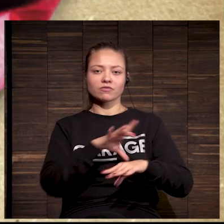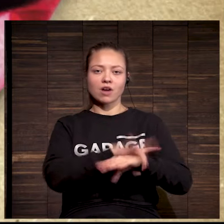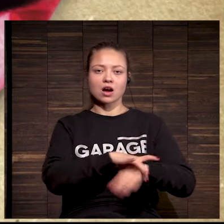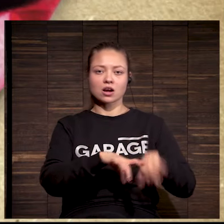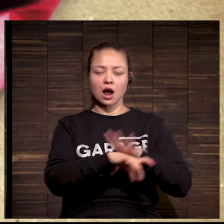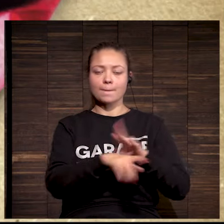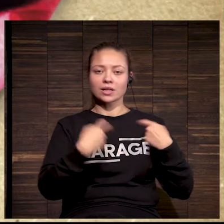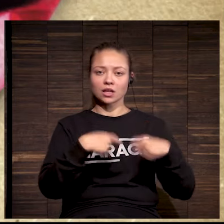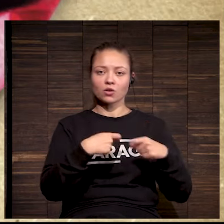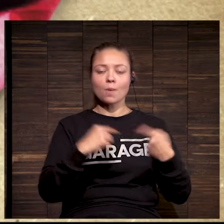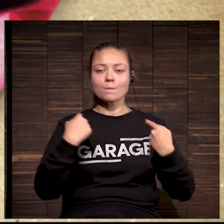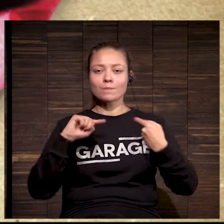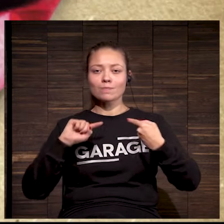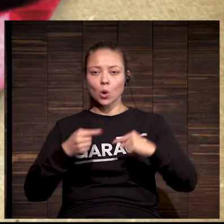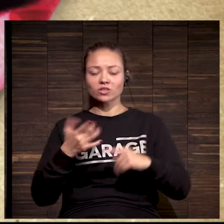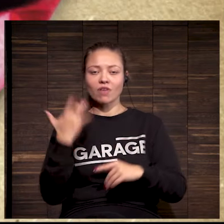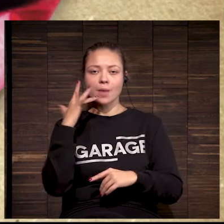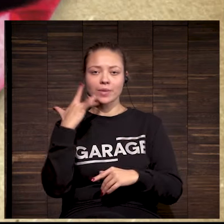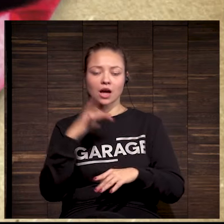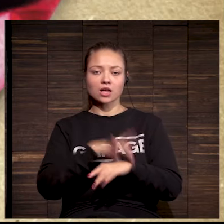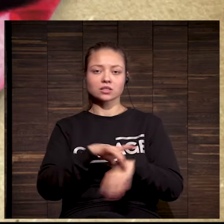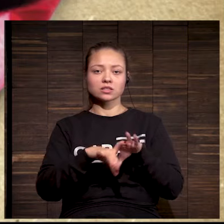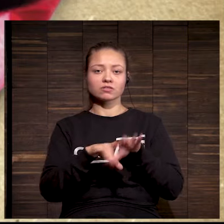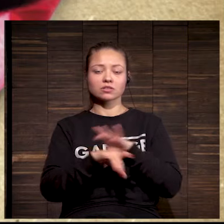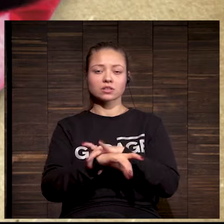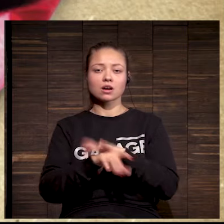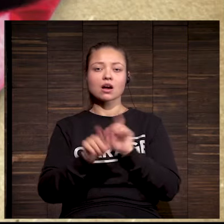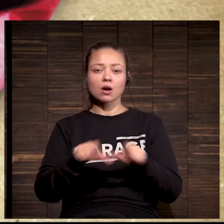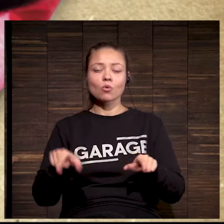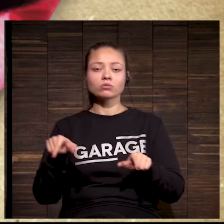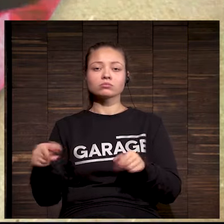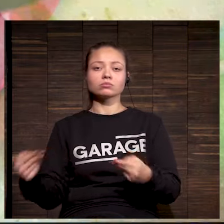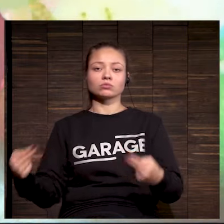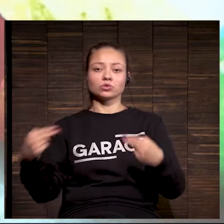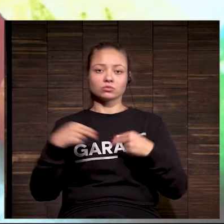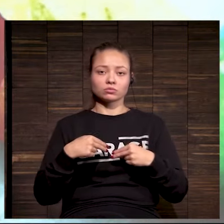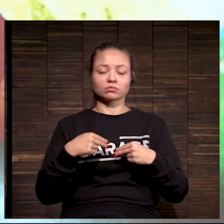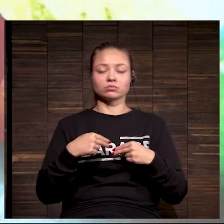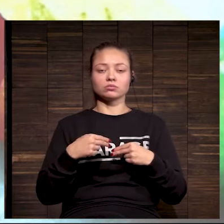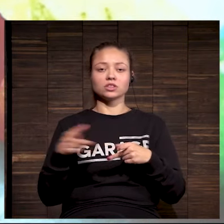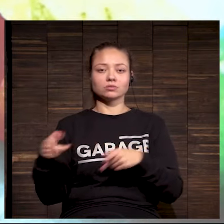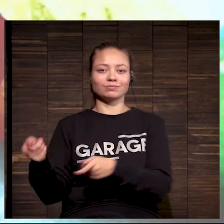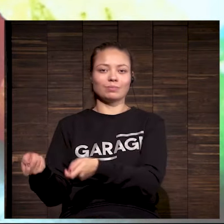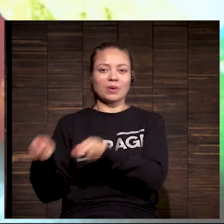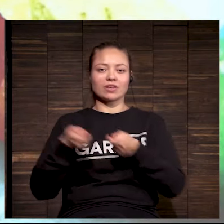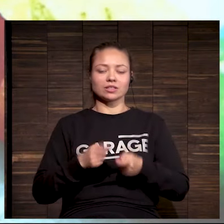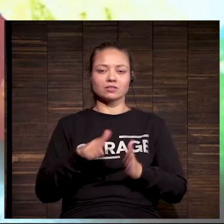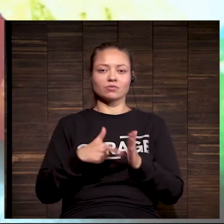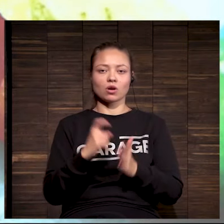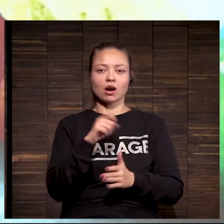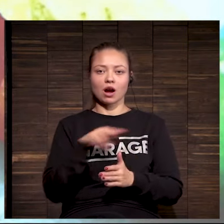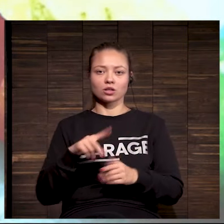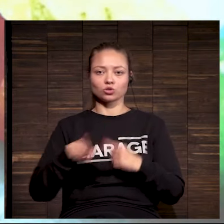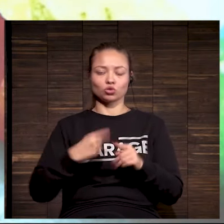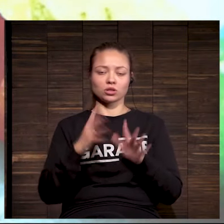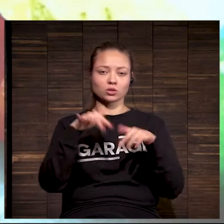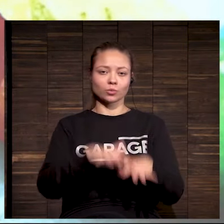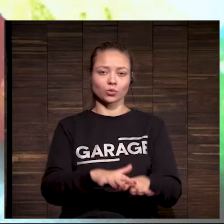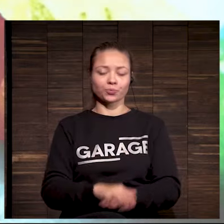против американских рабов которые приезжали именно через hal их привозили в hal в первую очередь по морю